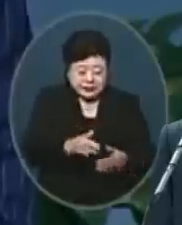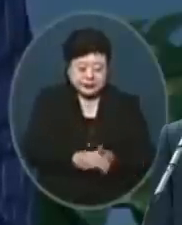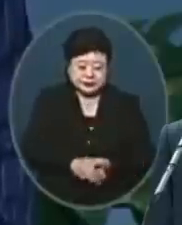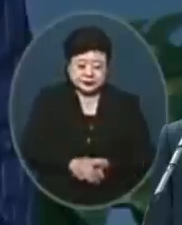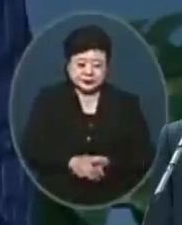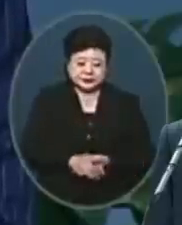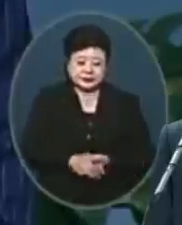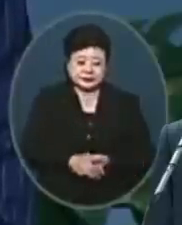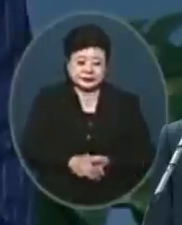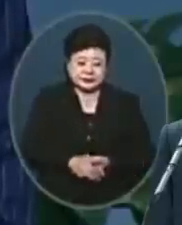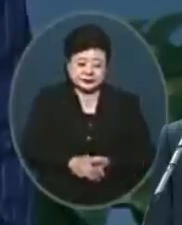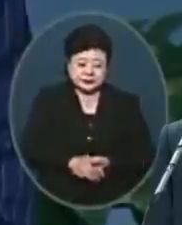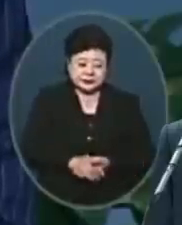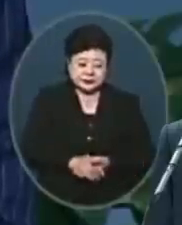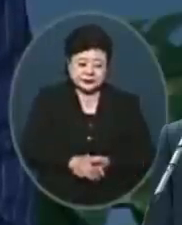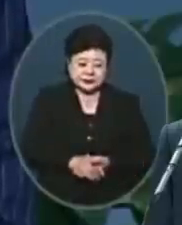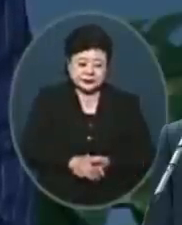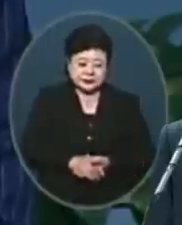양을